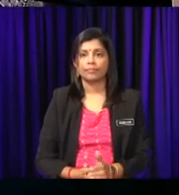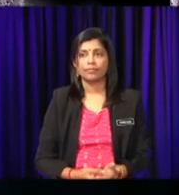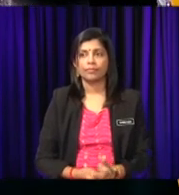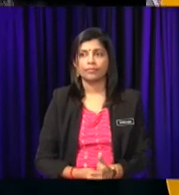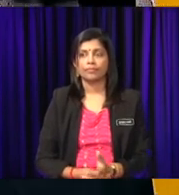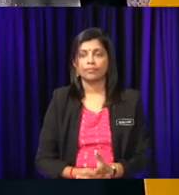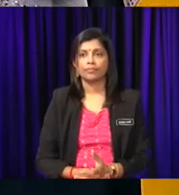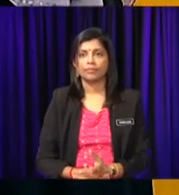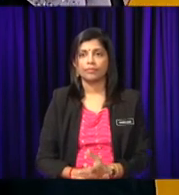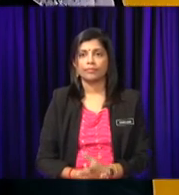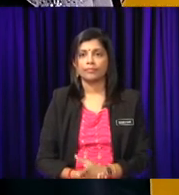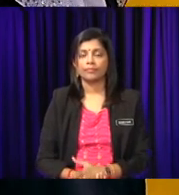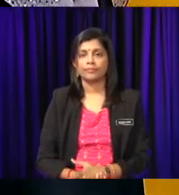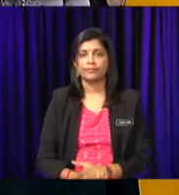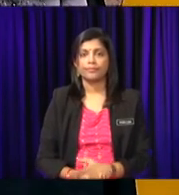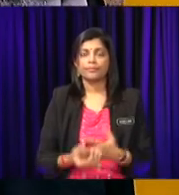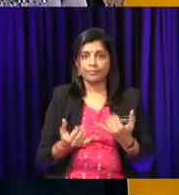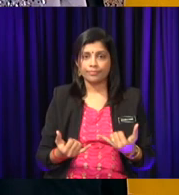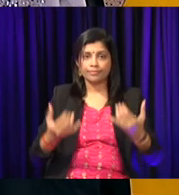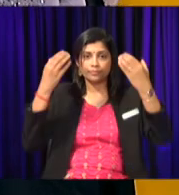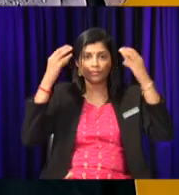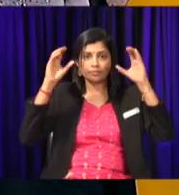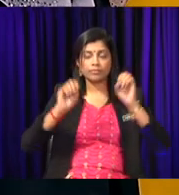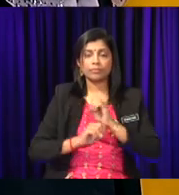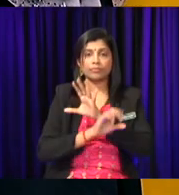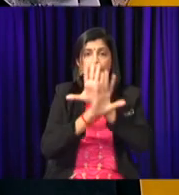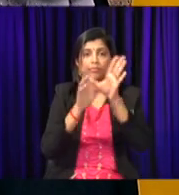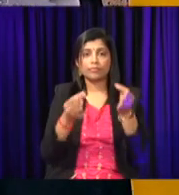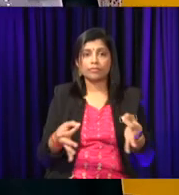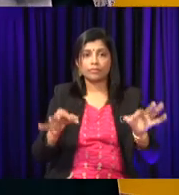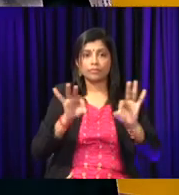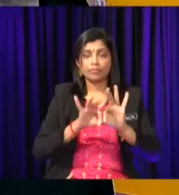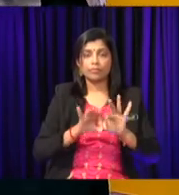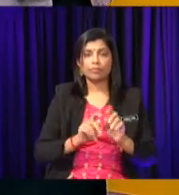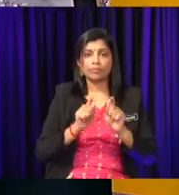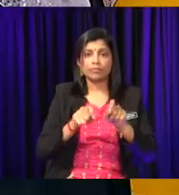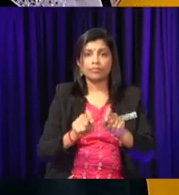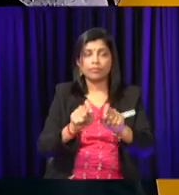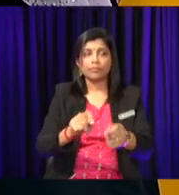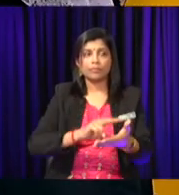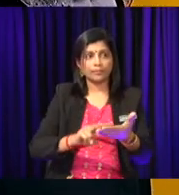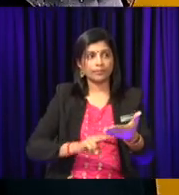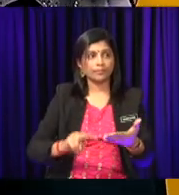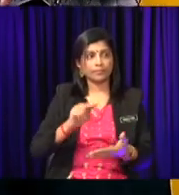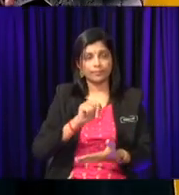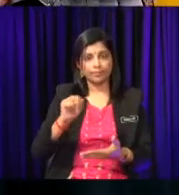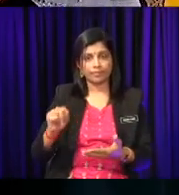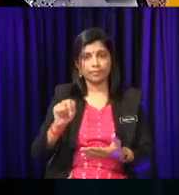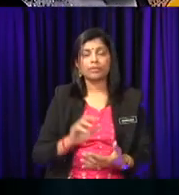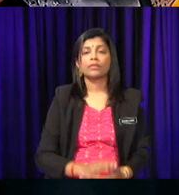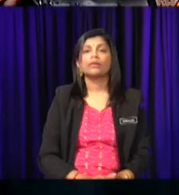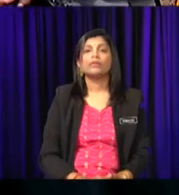kepentingan teknik bacaan ini ya yang kita belajar tadi itu yang pertama kalau untuk teknik bacaan